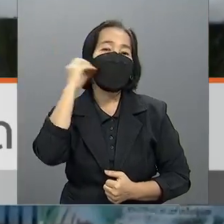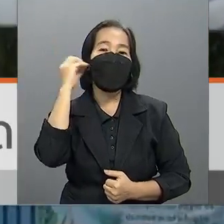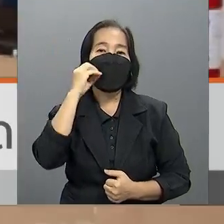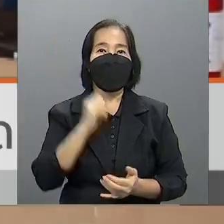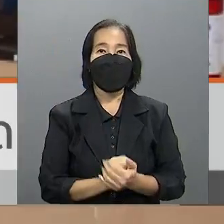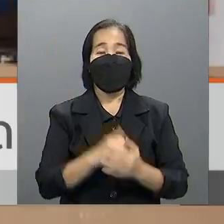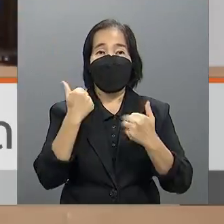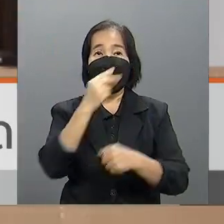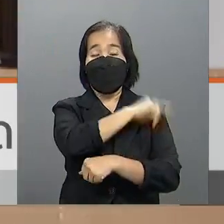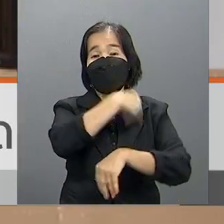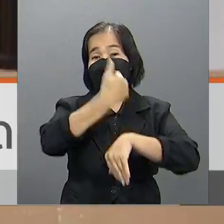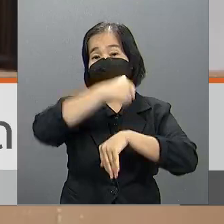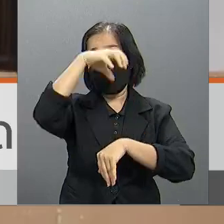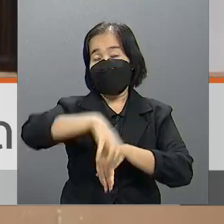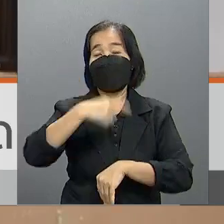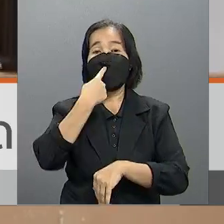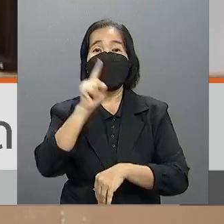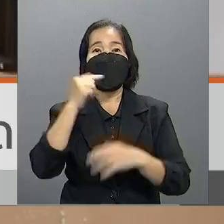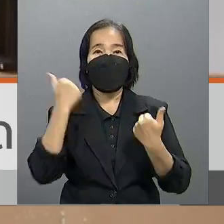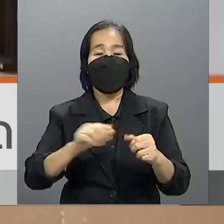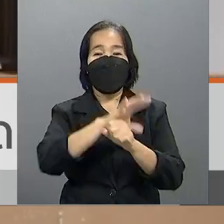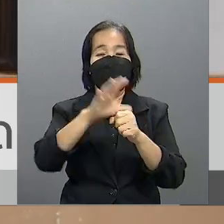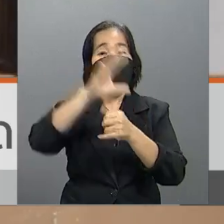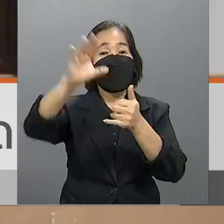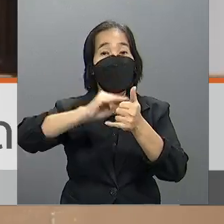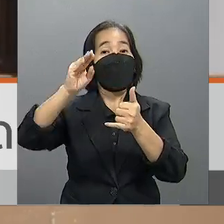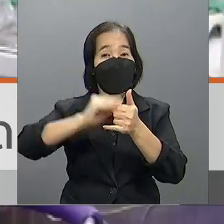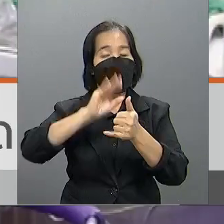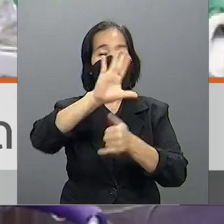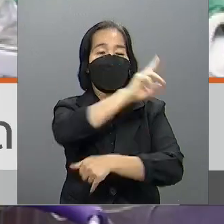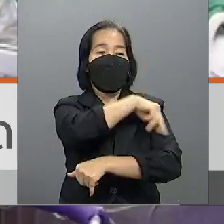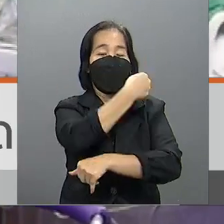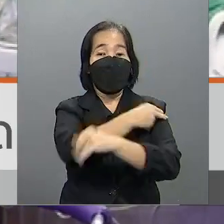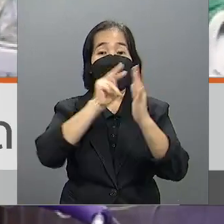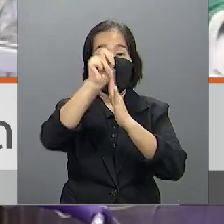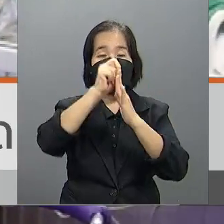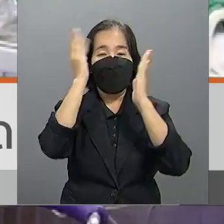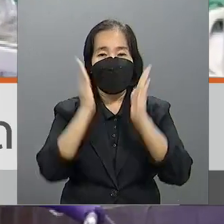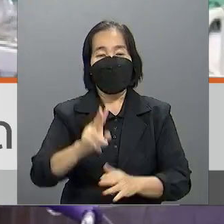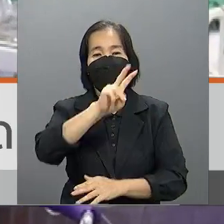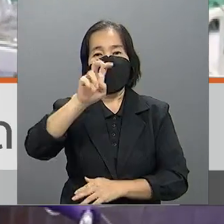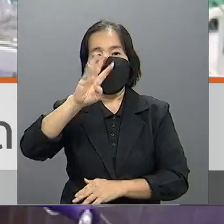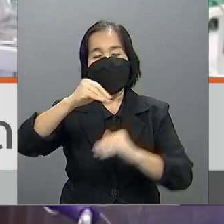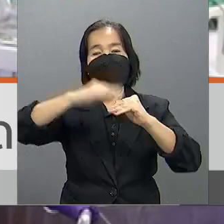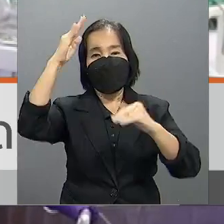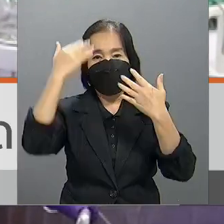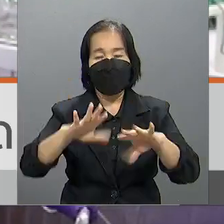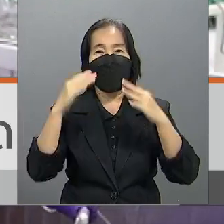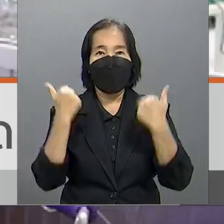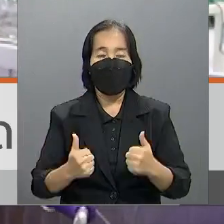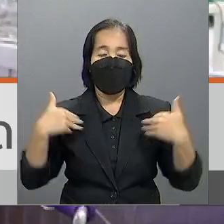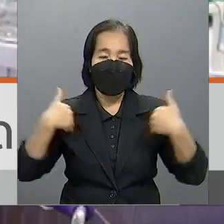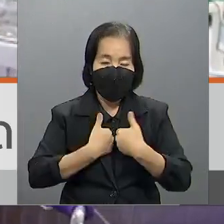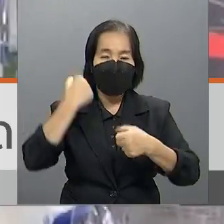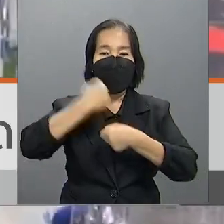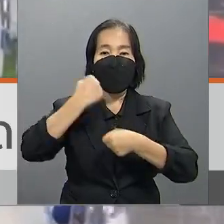ว่าจำนวนผู้ติดเชื้อที่โรงพยาบาลขณะนี้กว่า240 คนก็ทำให้บุคลากรทางการแพทย์ทำงานหนักค่ะแต่ก็พยายามที่